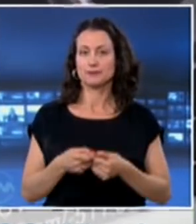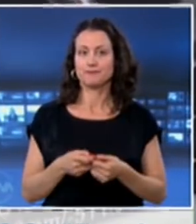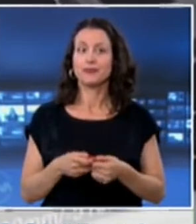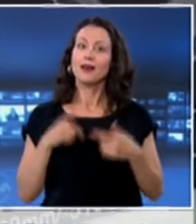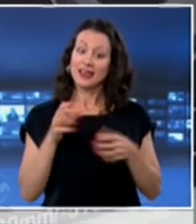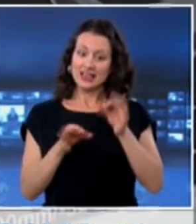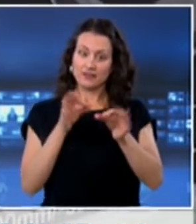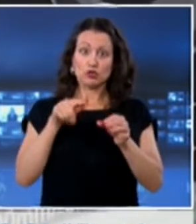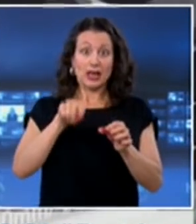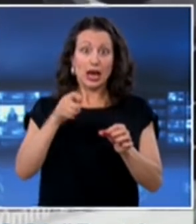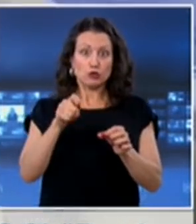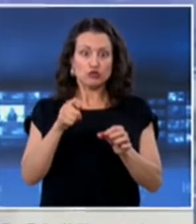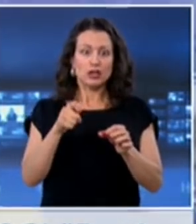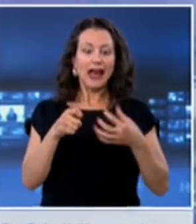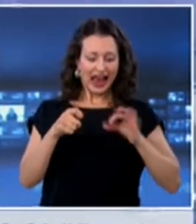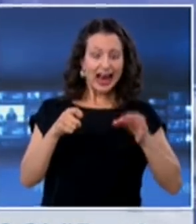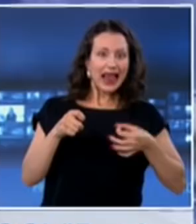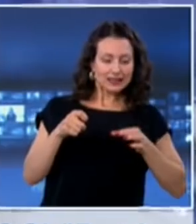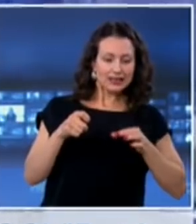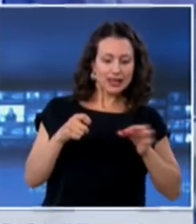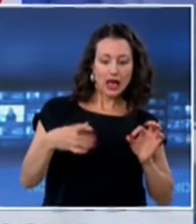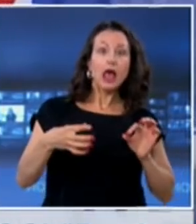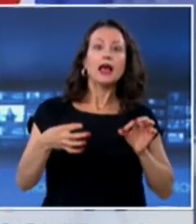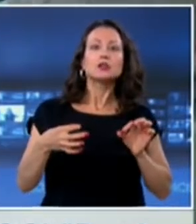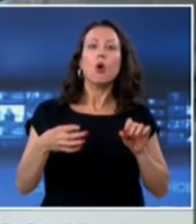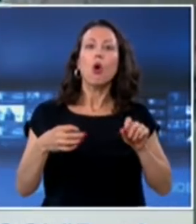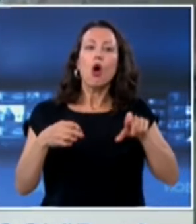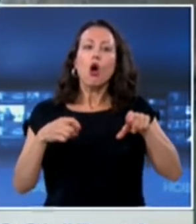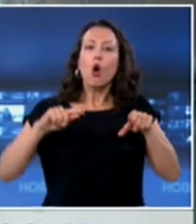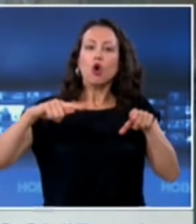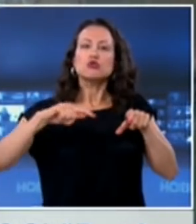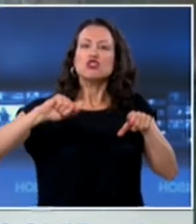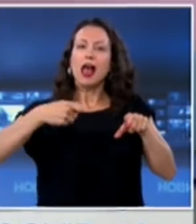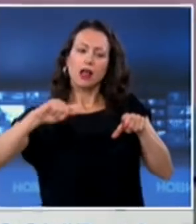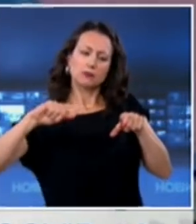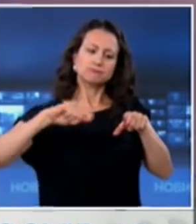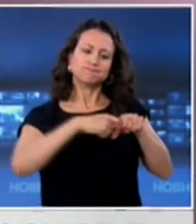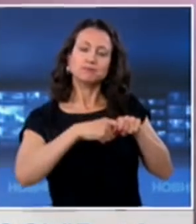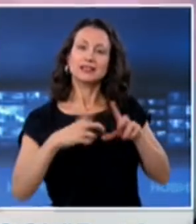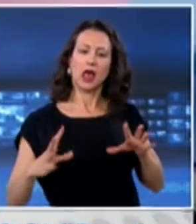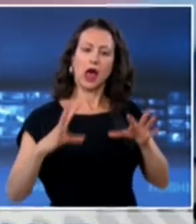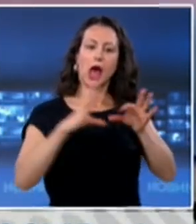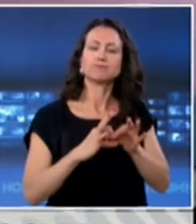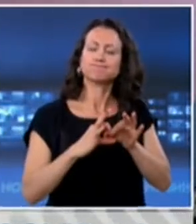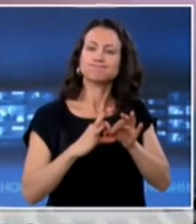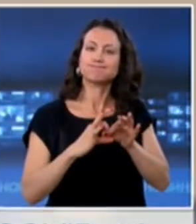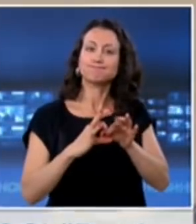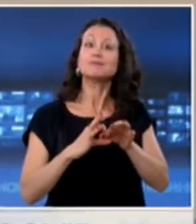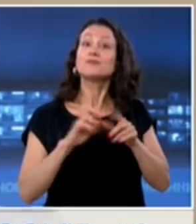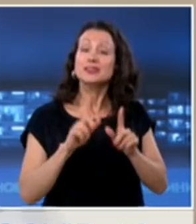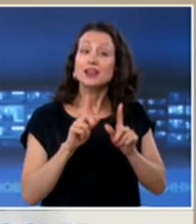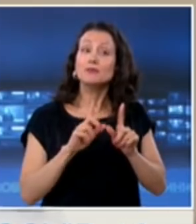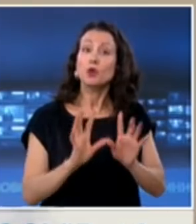ключа. Рецептора е клетката, ключалката. И той за може да влезе в клетката, да сключи, значи вируса трябва да се